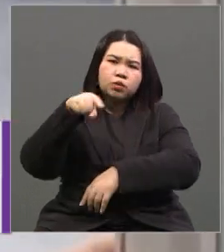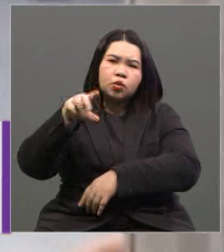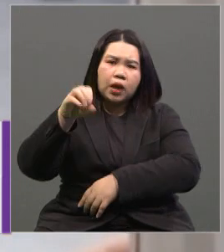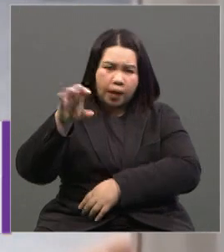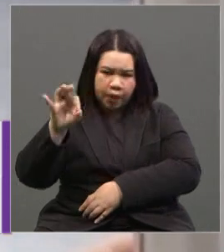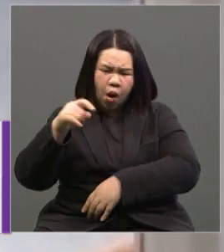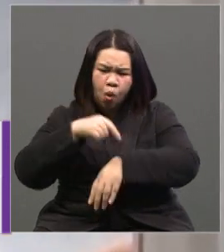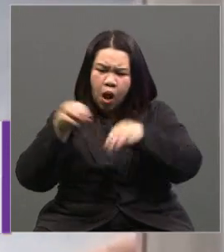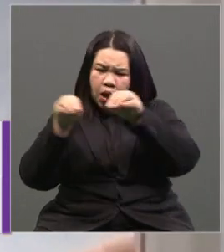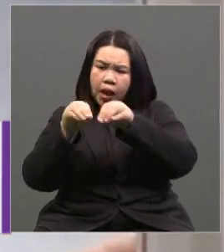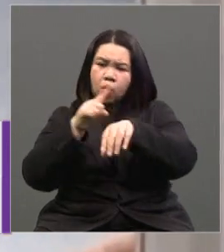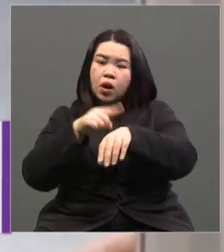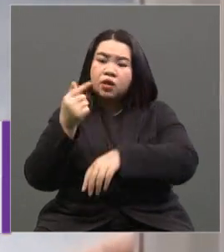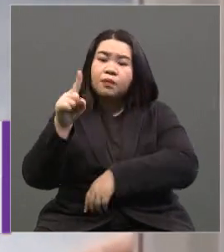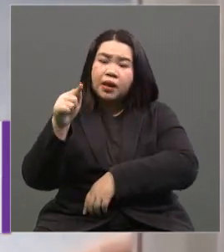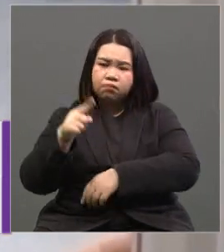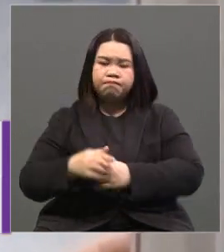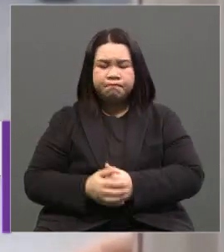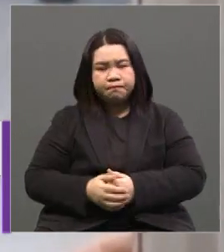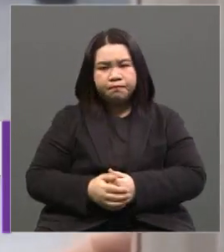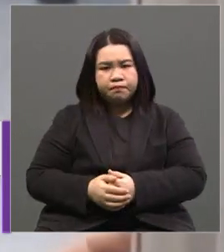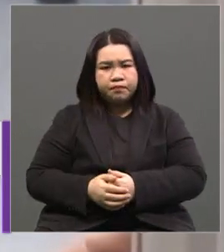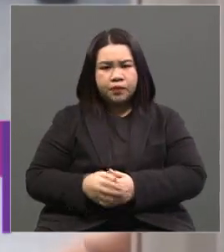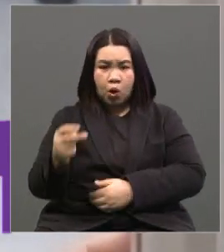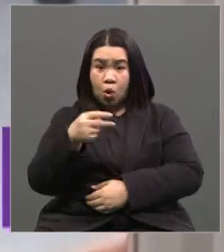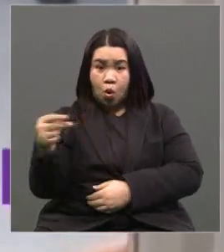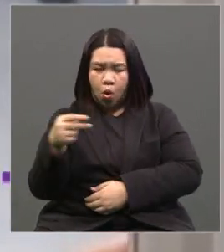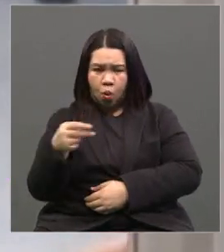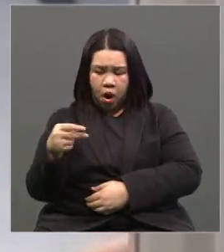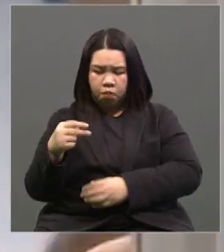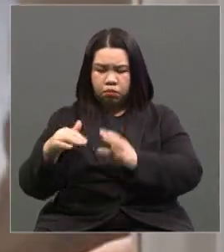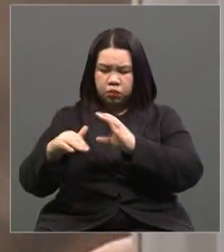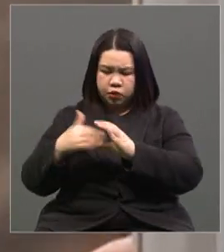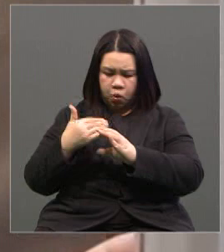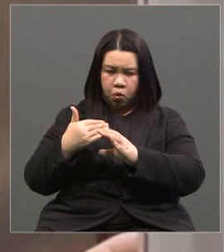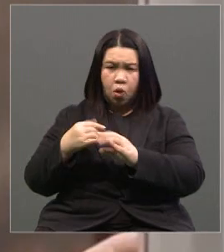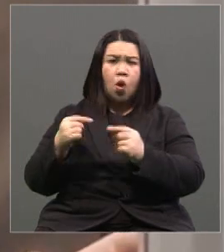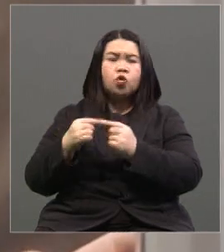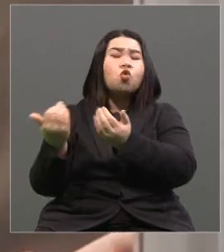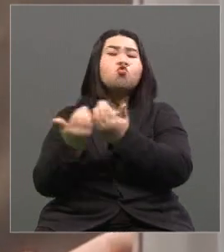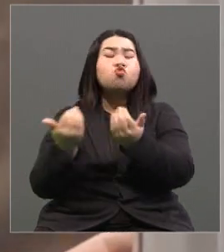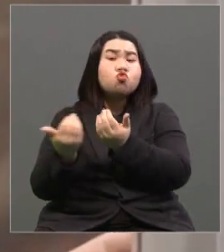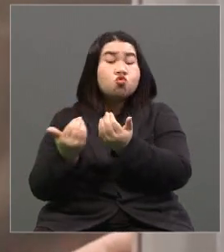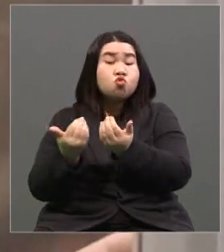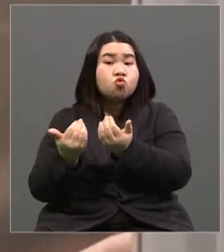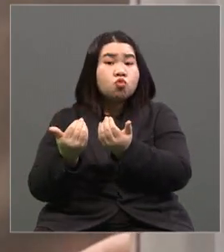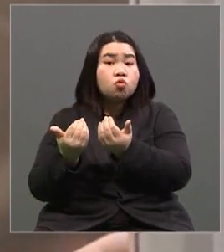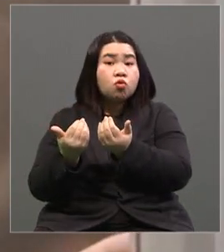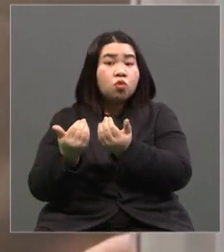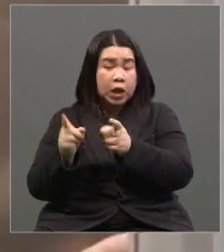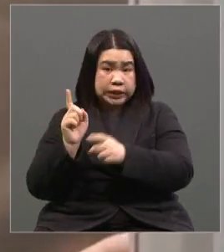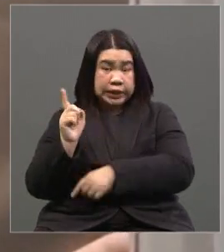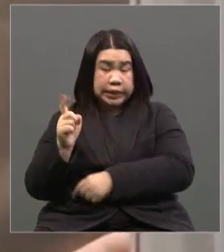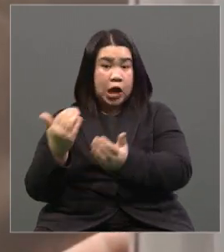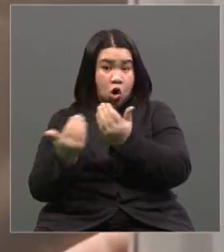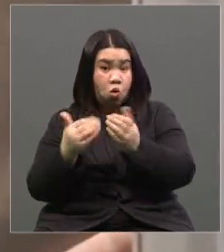เกือบๆ 11โมงคือเขาได้รับข้อความแล้วก็เป็นลักษณะของรูปภาพจาก WeChatของลูกสาวค่ะแต่ไม่ใช่ลูกสาวที่เป็นคนส่ง